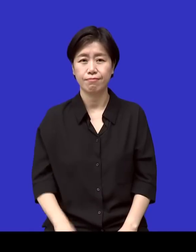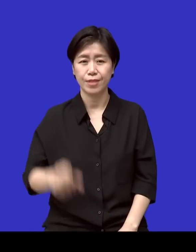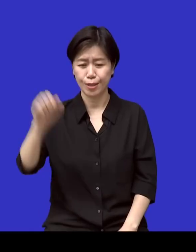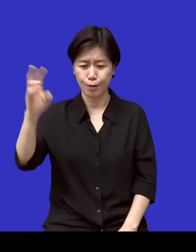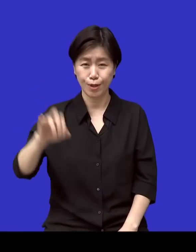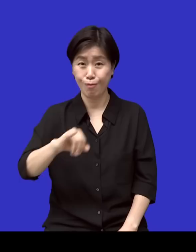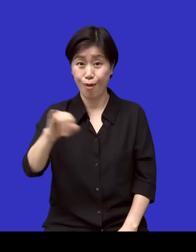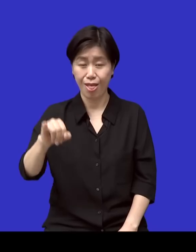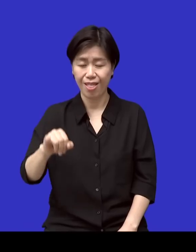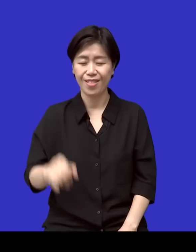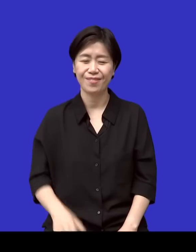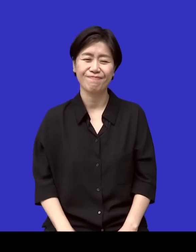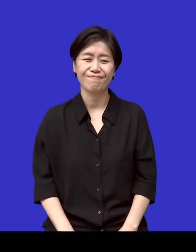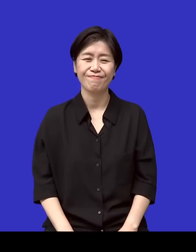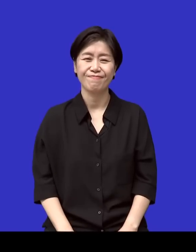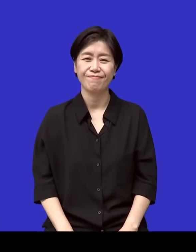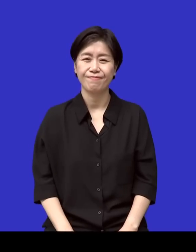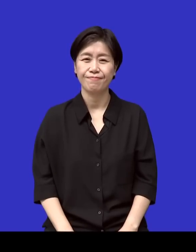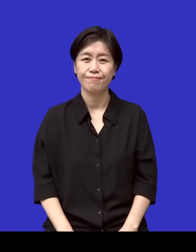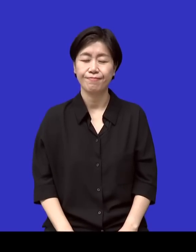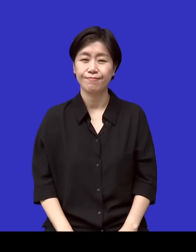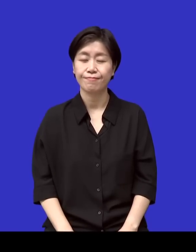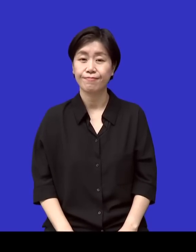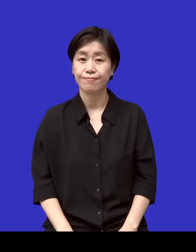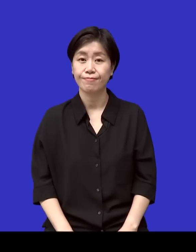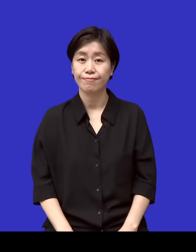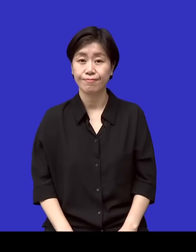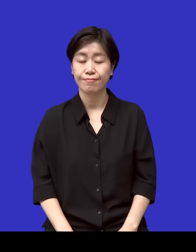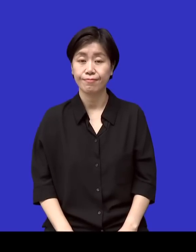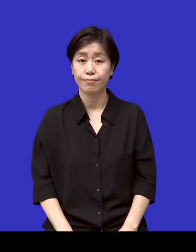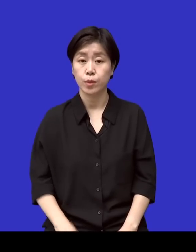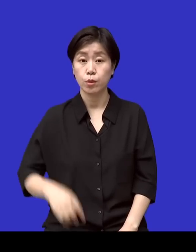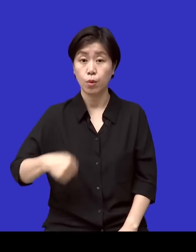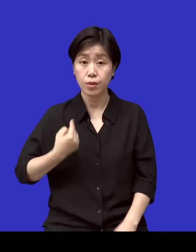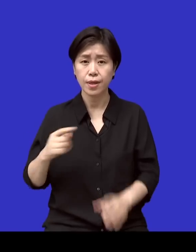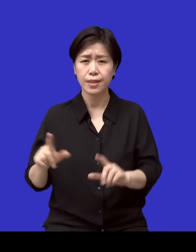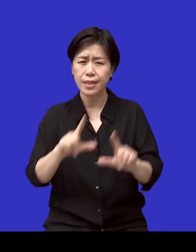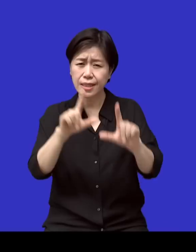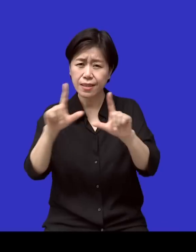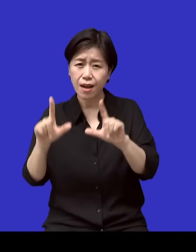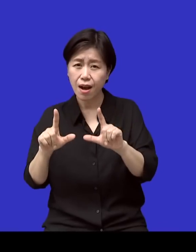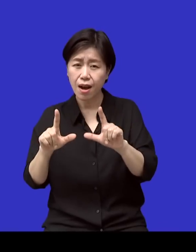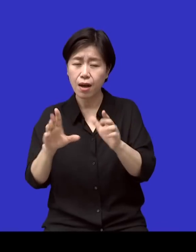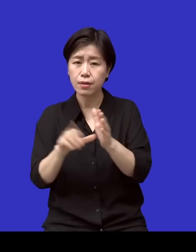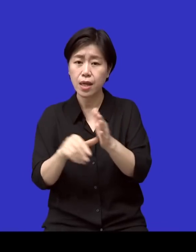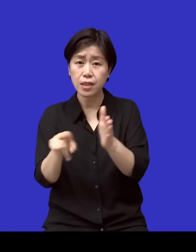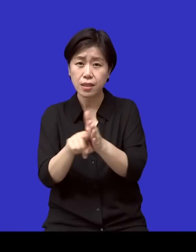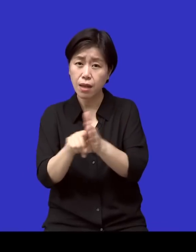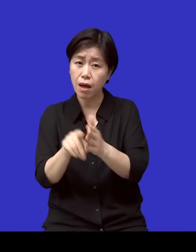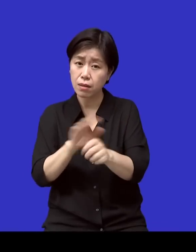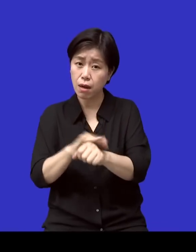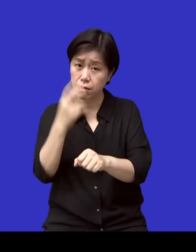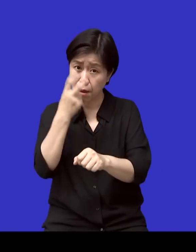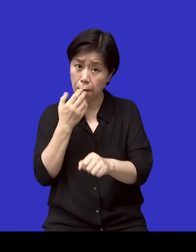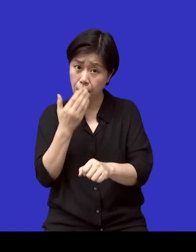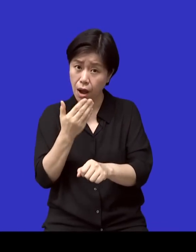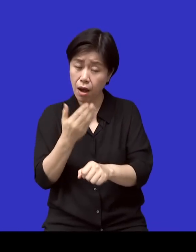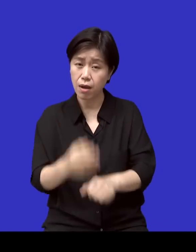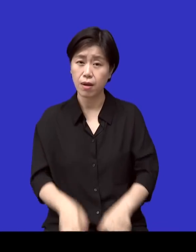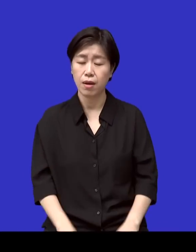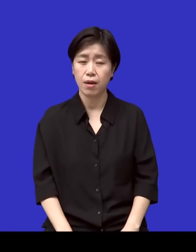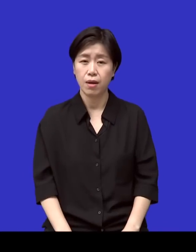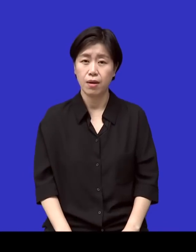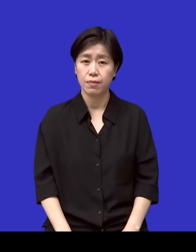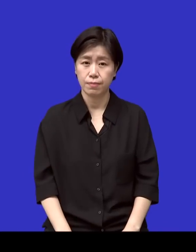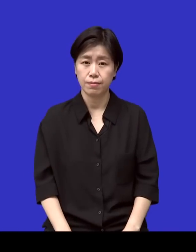네. 붙어가지고. 어때요? 그곳에서도 혼자 신앙생활 하면서 운동하기가 쉽지 않잖아요? 네, 제가